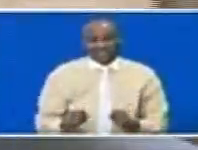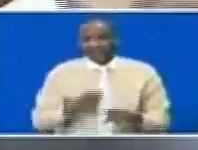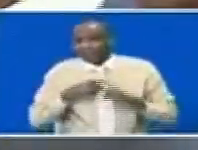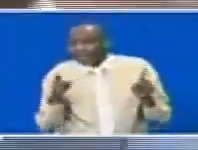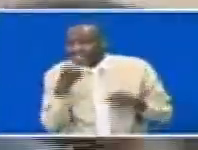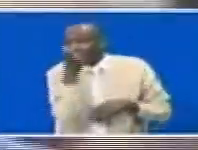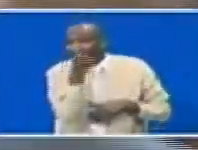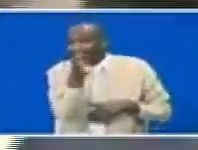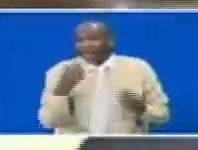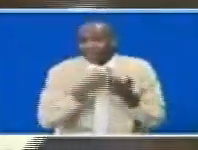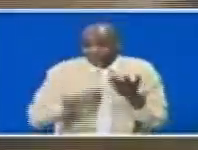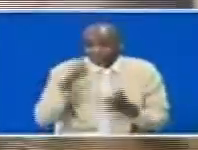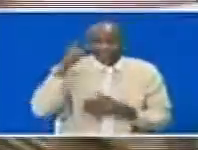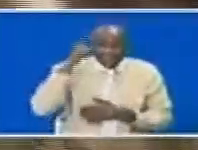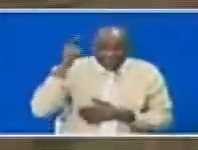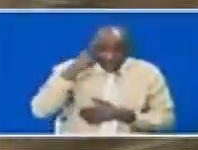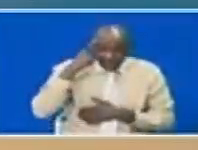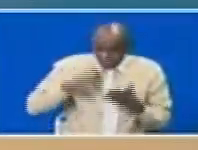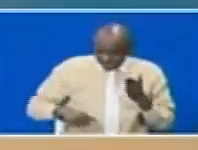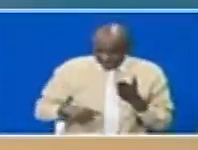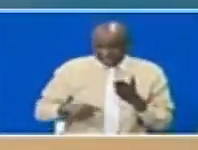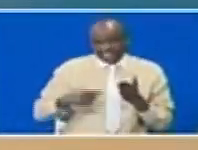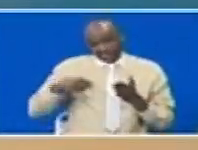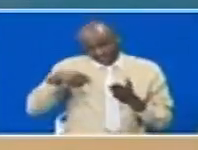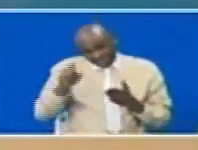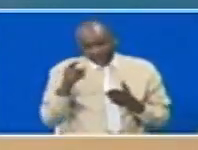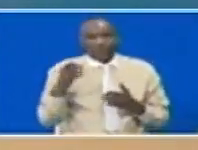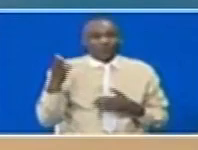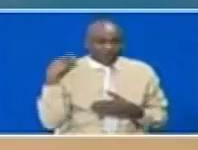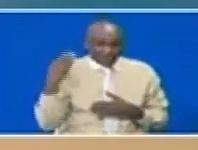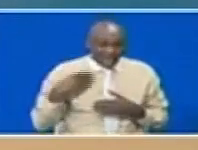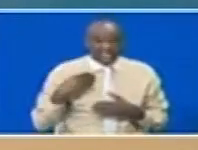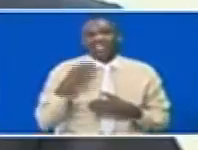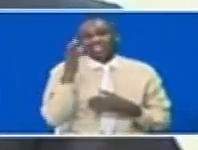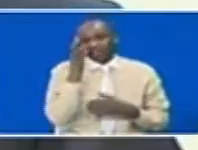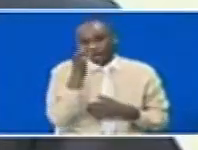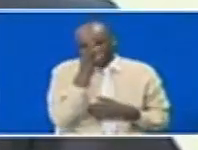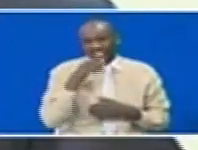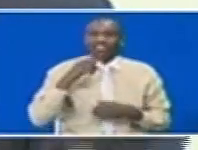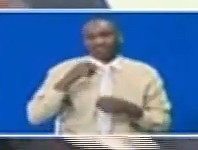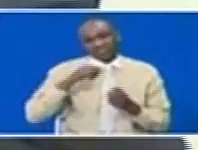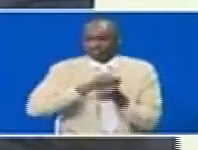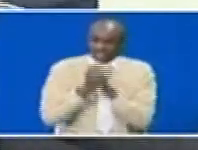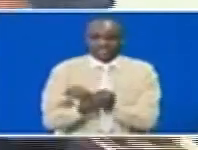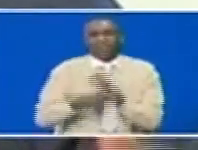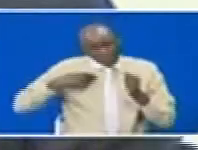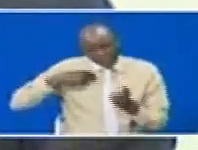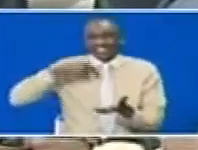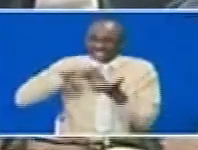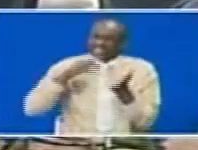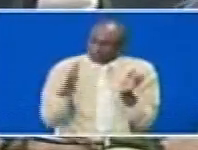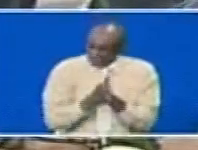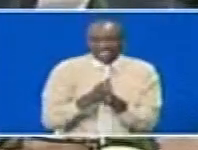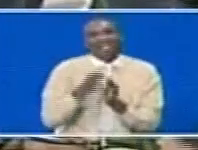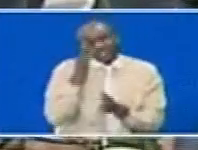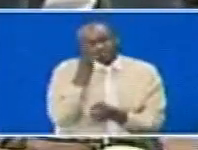Lakini pale pale anakumbuka kusalitiwa na wendani wa rais mstaafu Mwai Kibaki. I stood with Kibaki and Brother Raila has referred